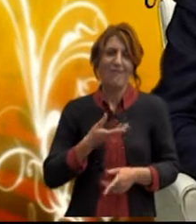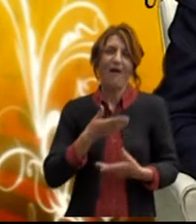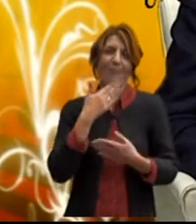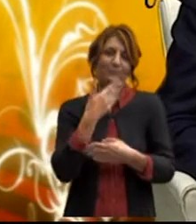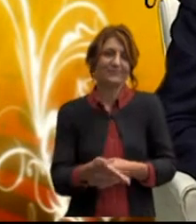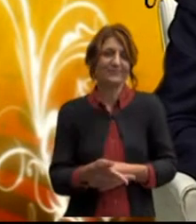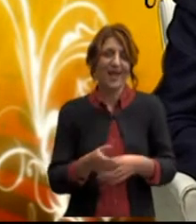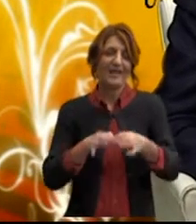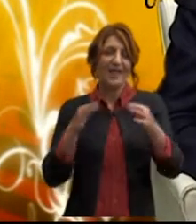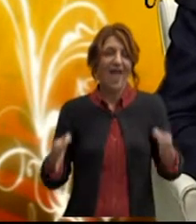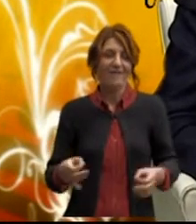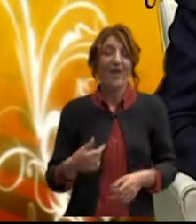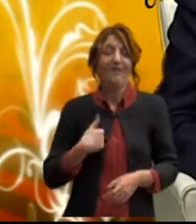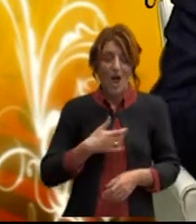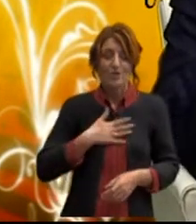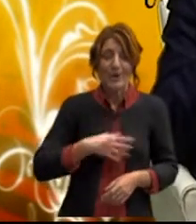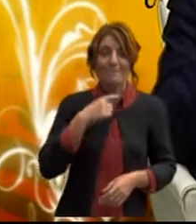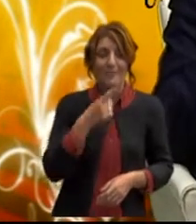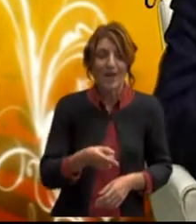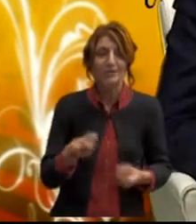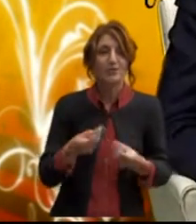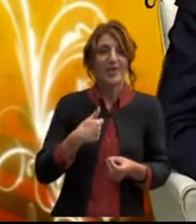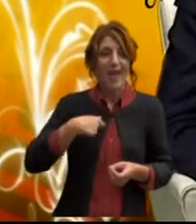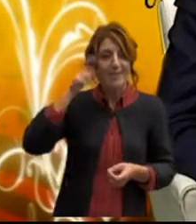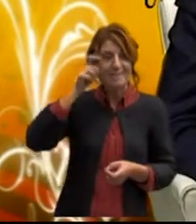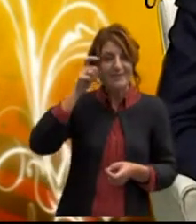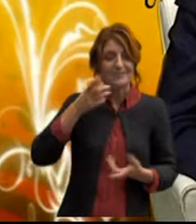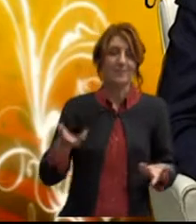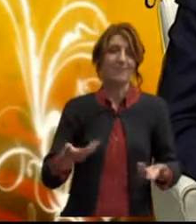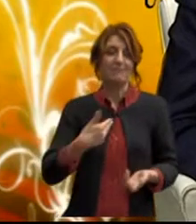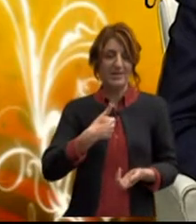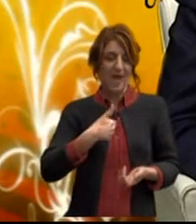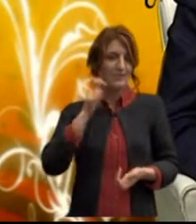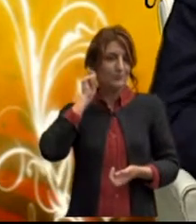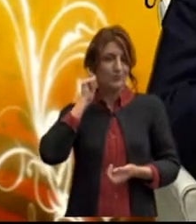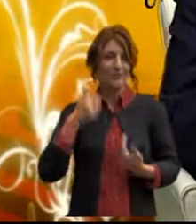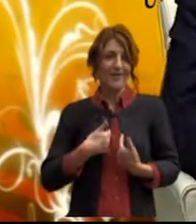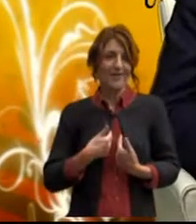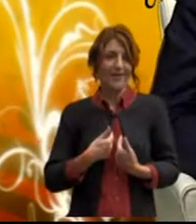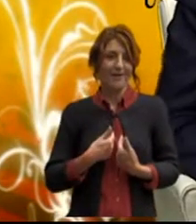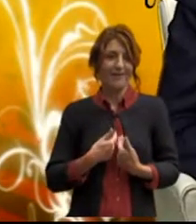Ja bi vam jako vrlo rado rekla šta mislim. Naravno. Ja sam žena.